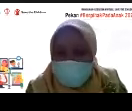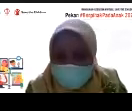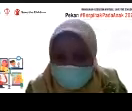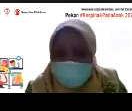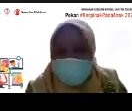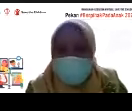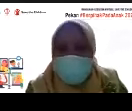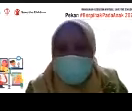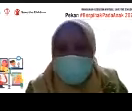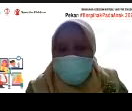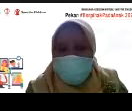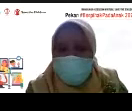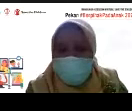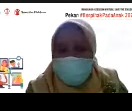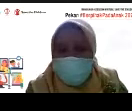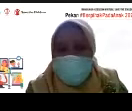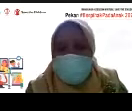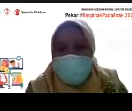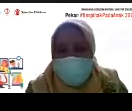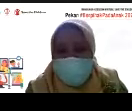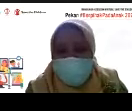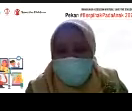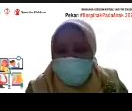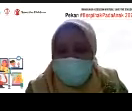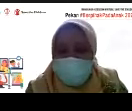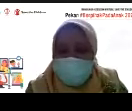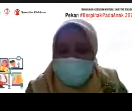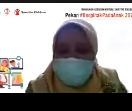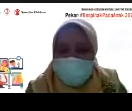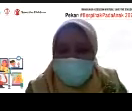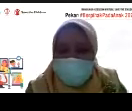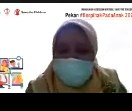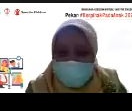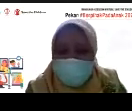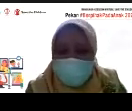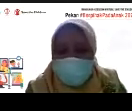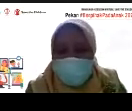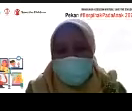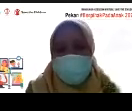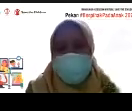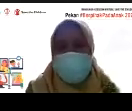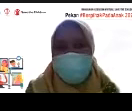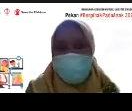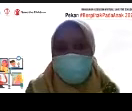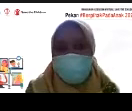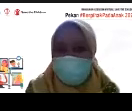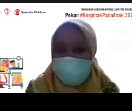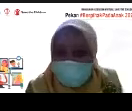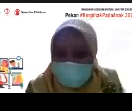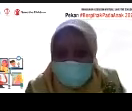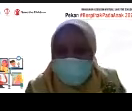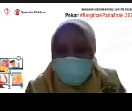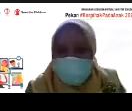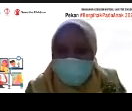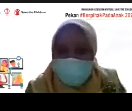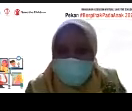Tadi ini sudah juga disampaikan oleh Dr. Rikmasari, pendampingnya bisa dokter, bidan, atau perawat yang sudah dilatih. Untuk peserta